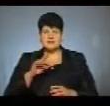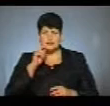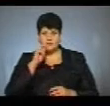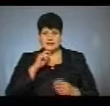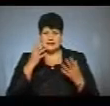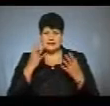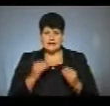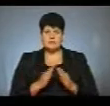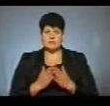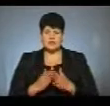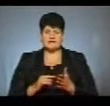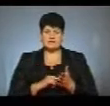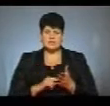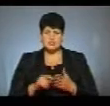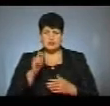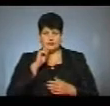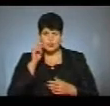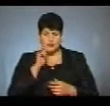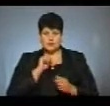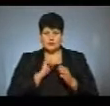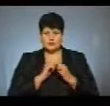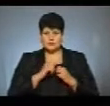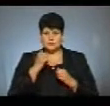Всеукраїнський день бібліотек відзначають в Україні